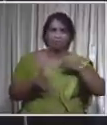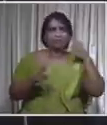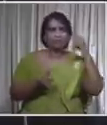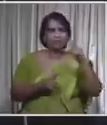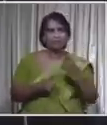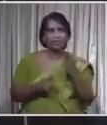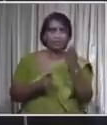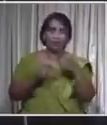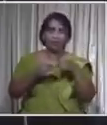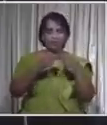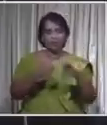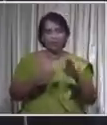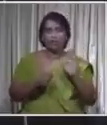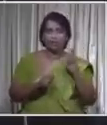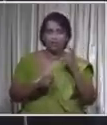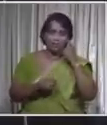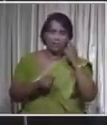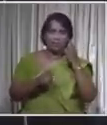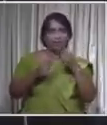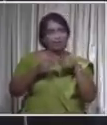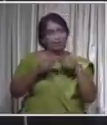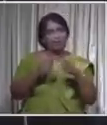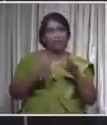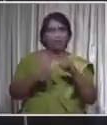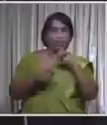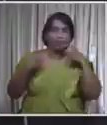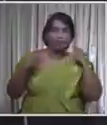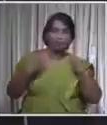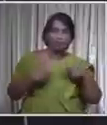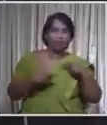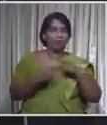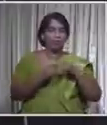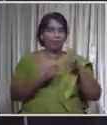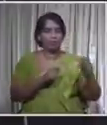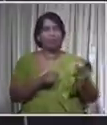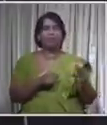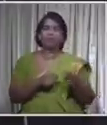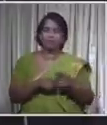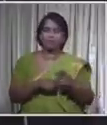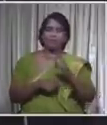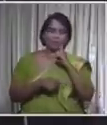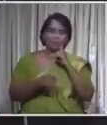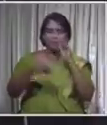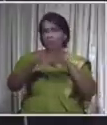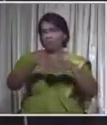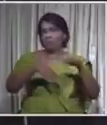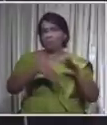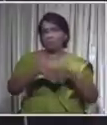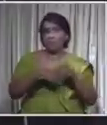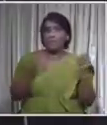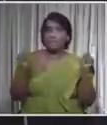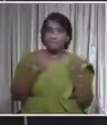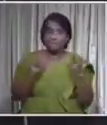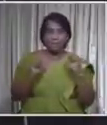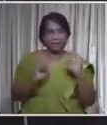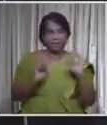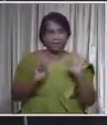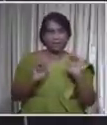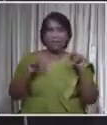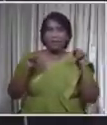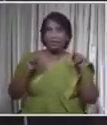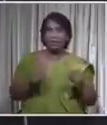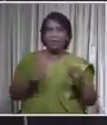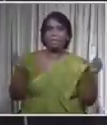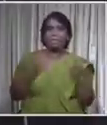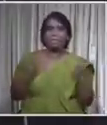සල්ලි වේදන් වුණා තමයි. සල්ලි වේදන් වුණාට අපි පෙරගදෝරු මහත්තුරු අල්ලලා අපි ඒවට මූණ දුන්නා බය නැතුව. දැන් ඉන්න උන්